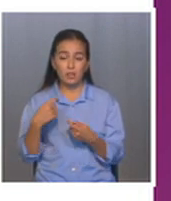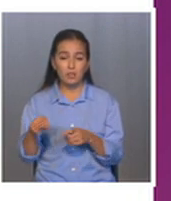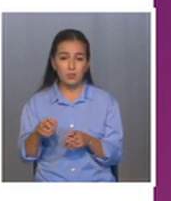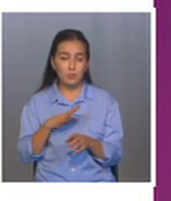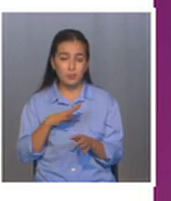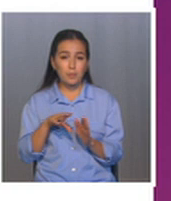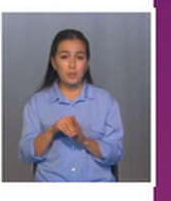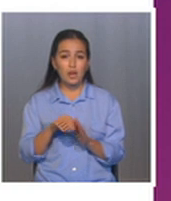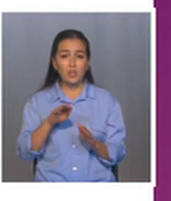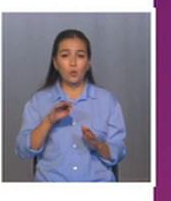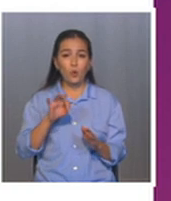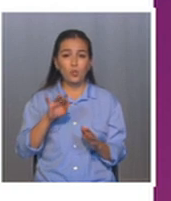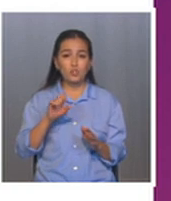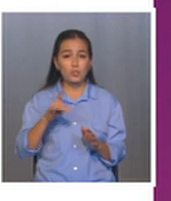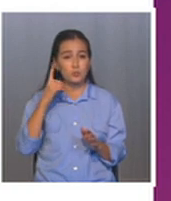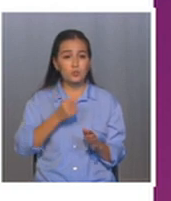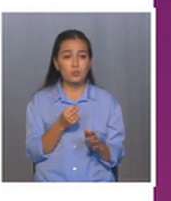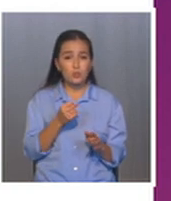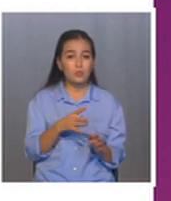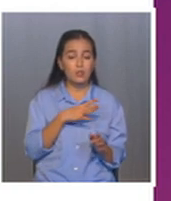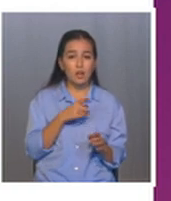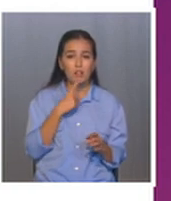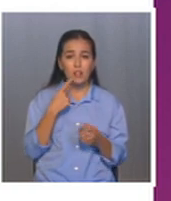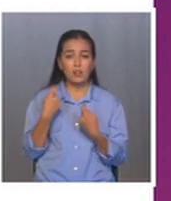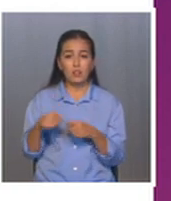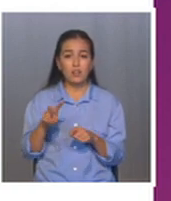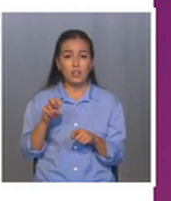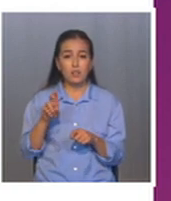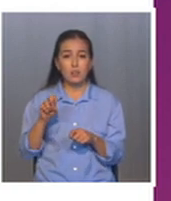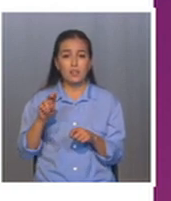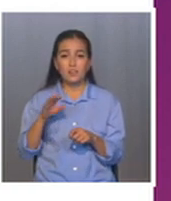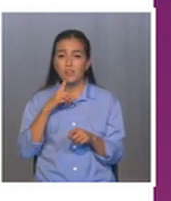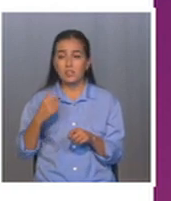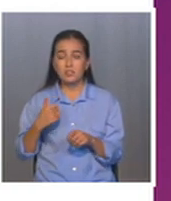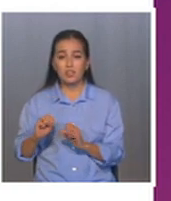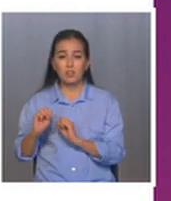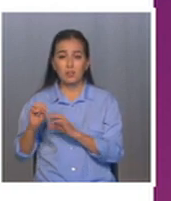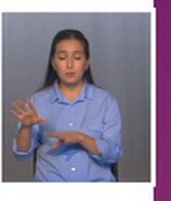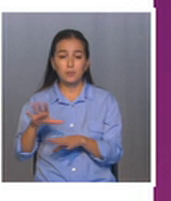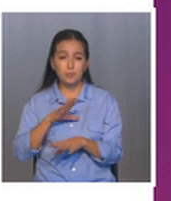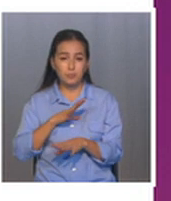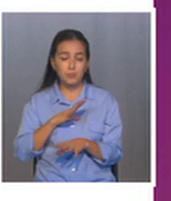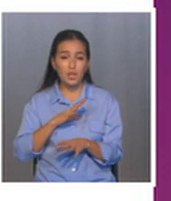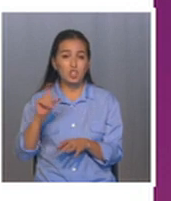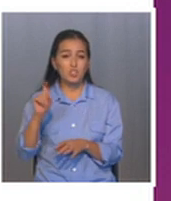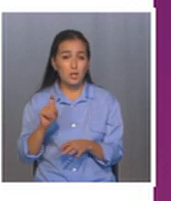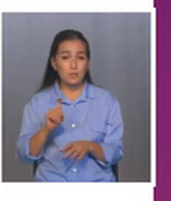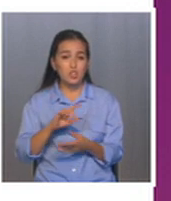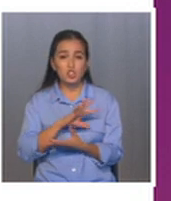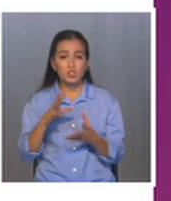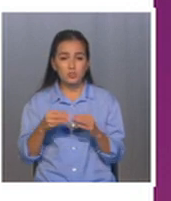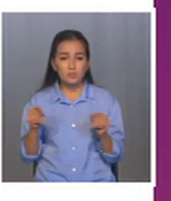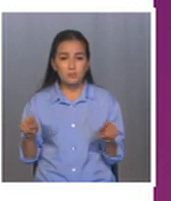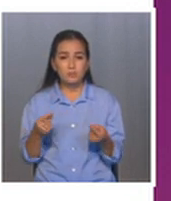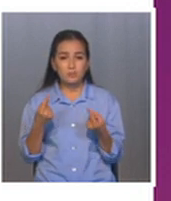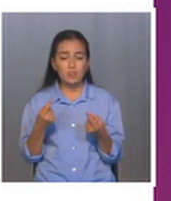жүрген ожар сейтенге сатқындық жасап, Лебедев әскеріне ұстап береді. Шығарманың шиеленісуі